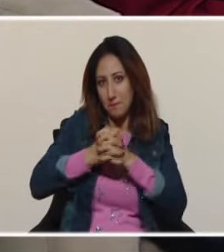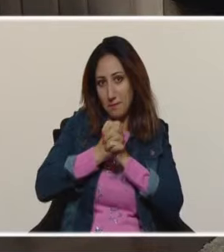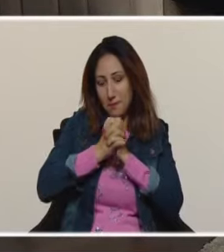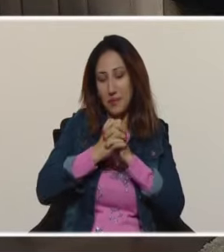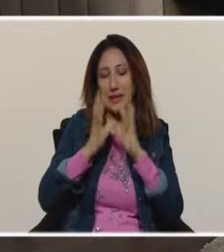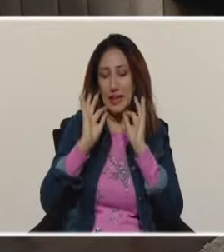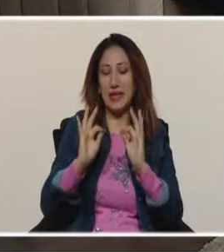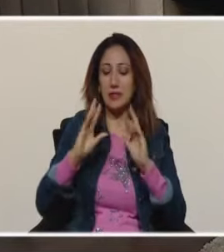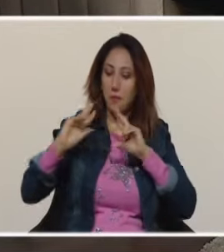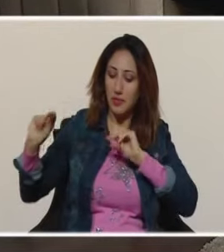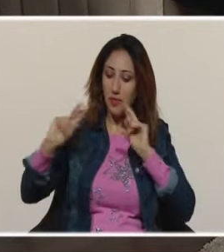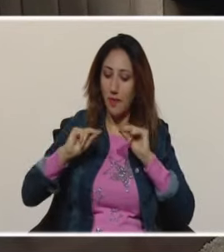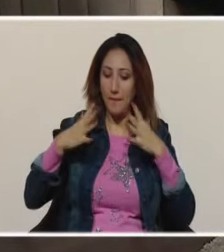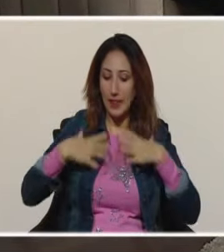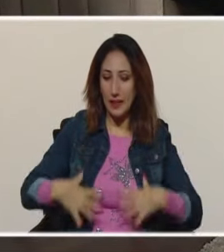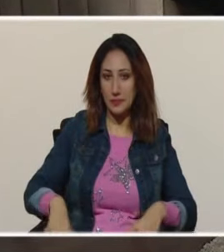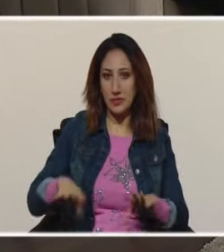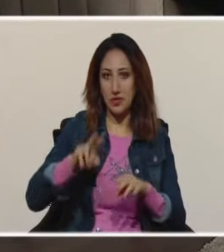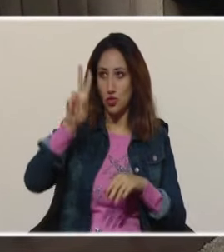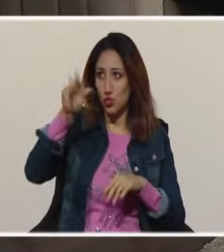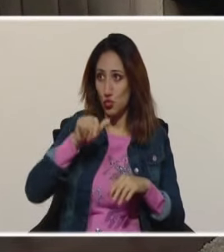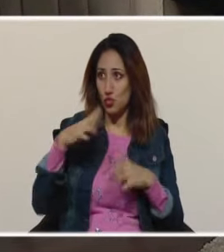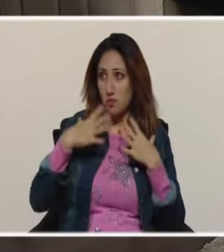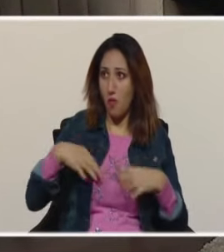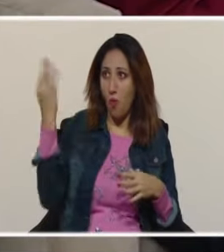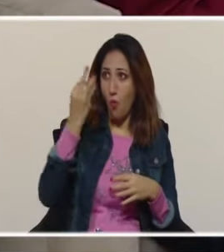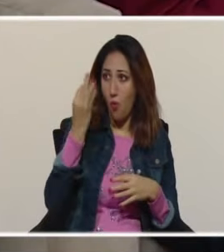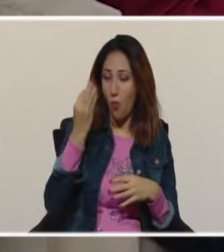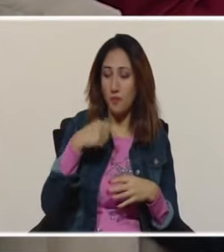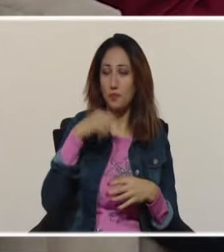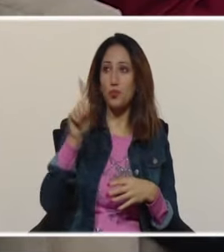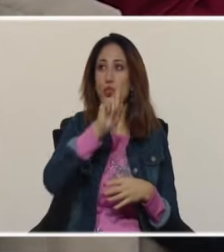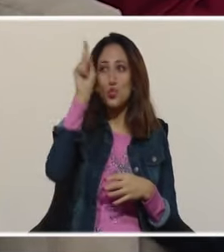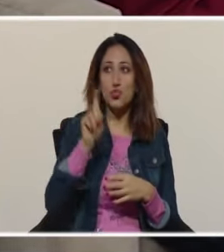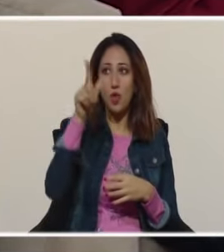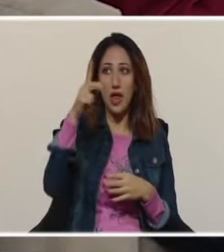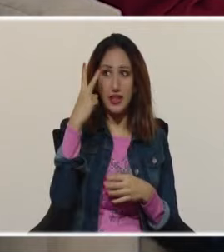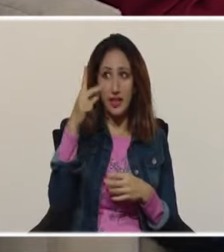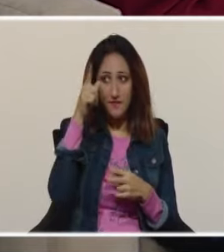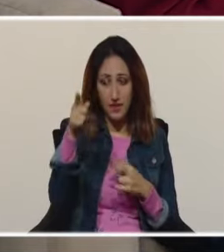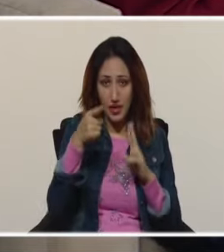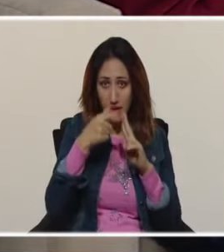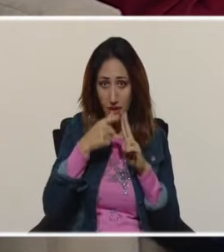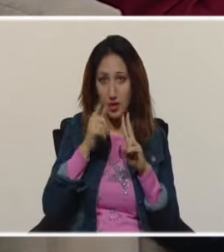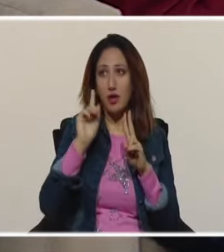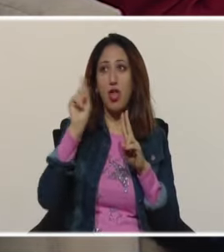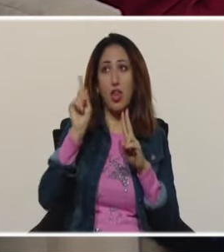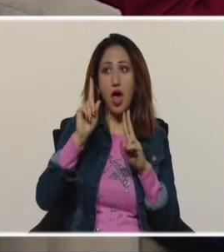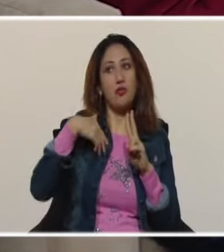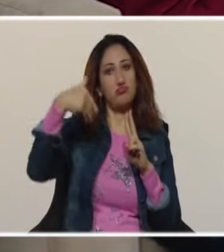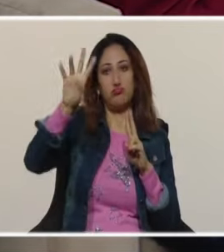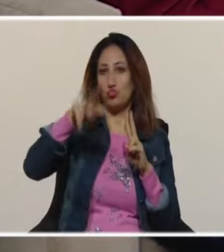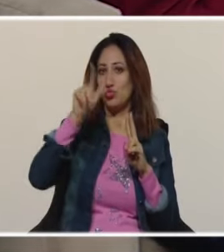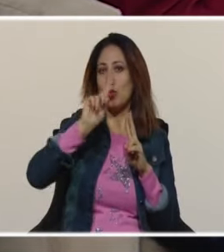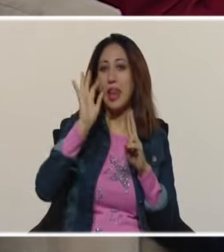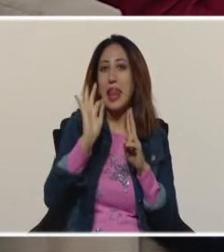بقينا نحب نلبس زي بعض، يعني انا لو دخلت اشتري حاجه انا عجباني دلوقتي، دخلت قبل ما بخش المحل بقول له في منها اتنين، يقول لي لا اروح سايبه وماشي